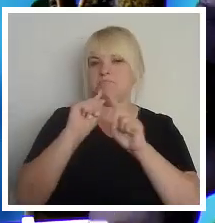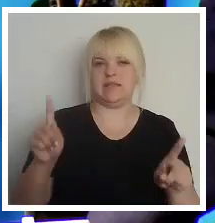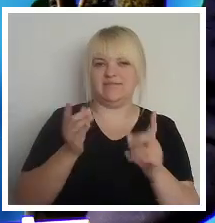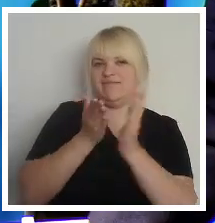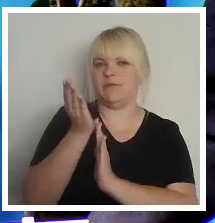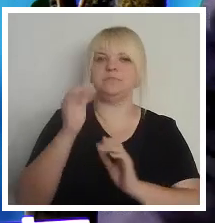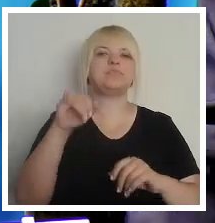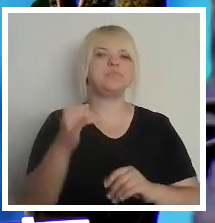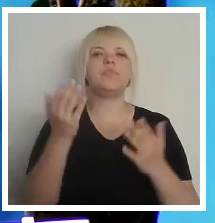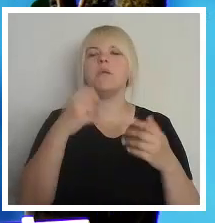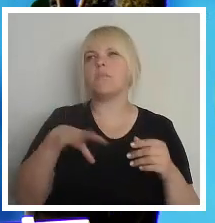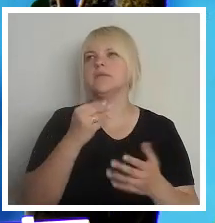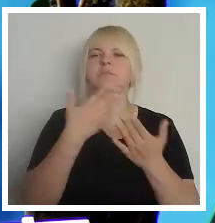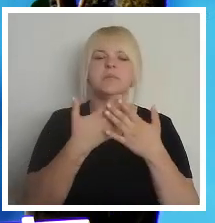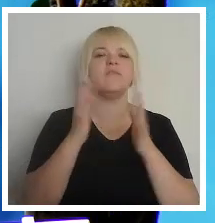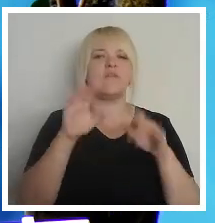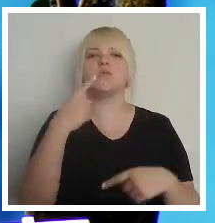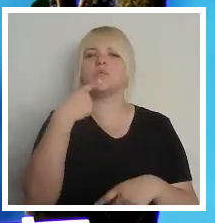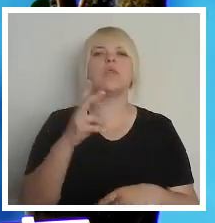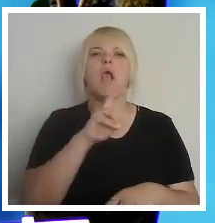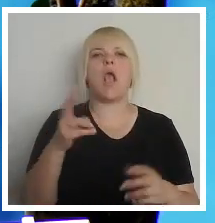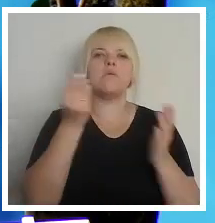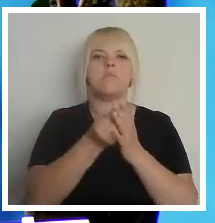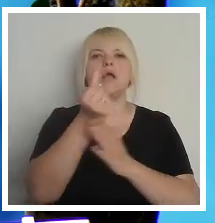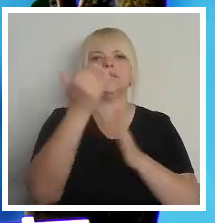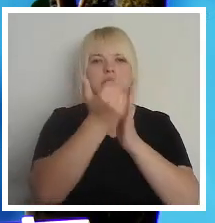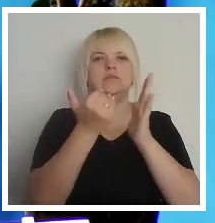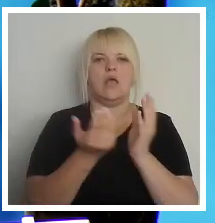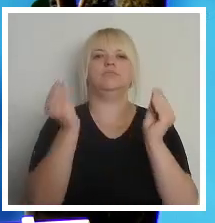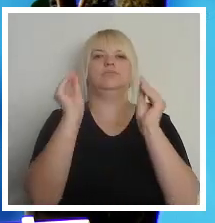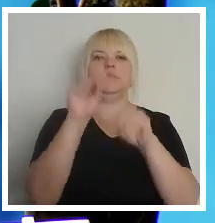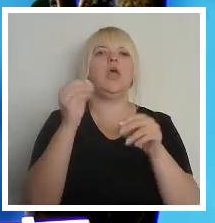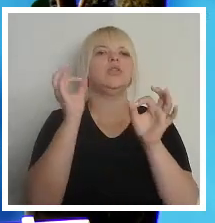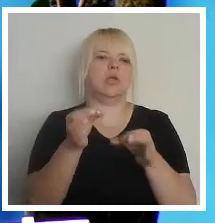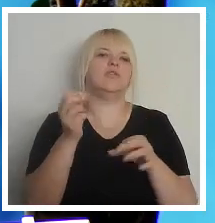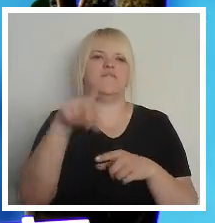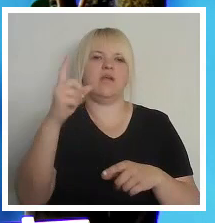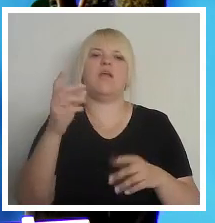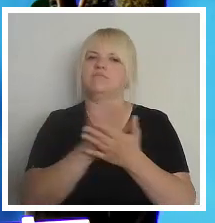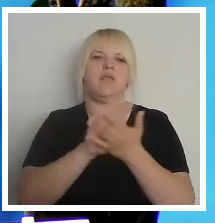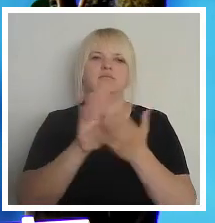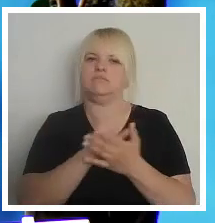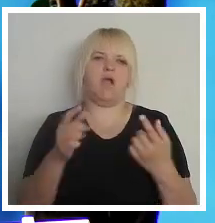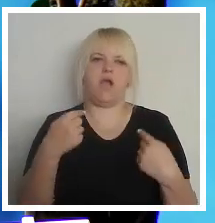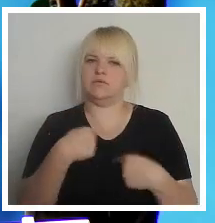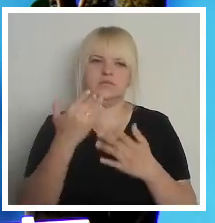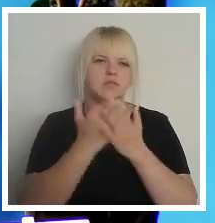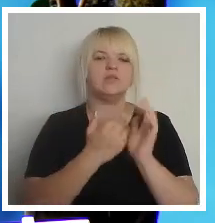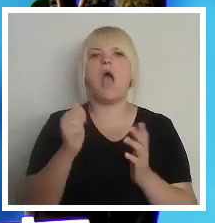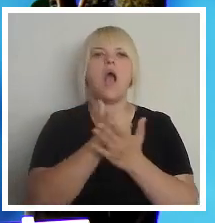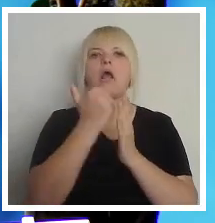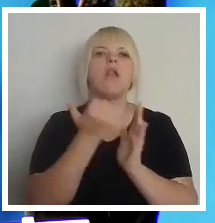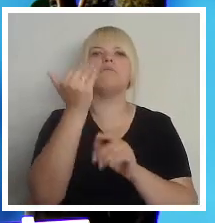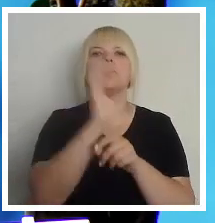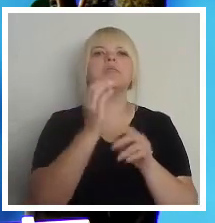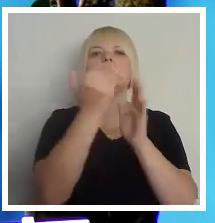drīzāk varam runāt par to, ko mēs liekam kā maksas saturu, jo pārsvarā jau mums tomēr ir bezmaksas saturs. Jo nav kādi jau ir tie galvenie kritēriji? Pēc